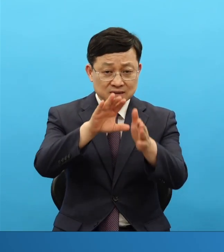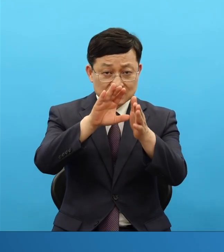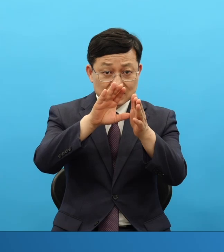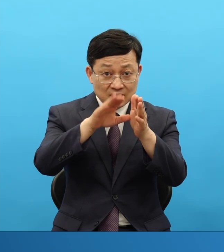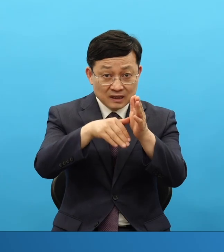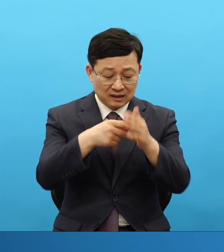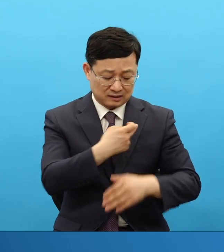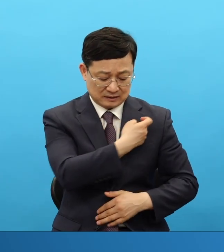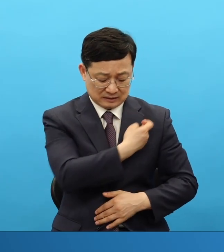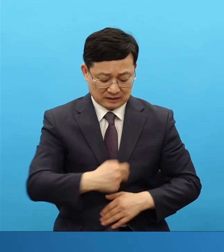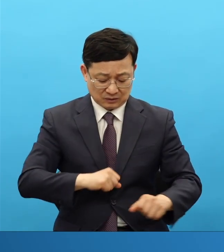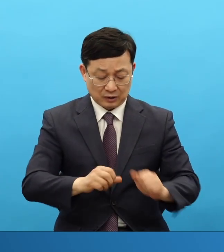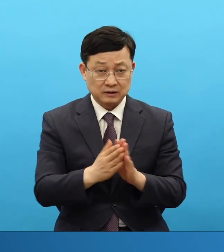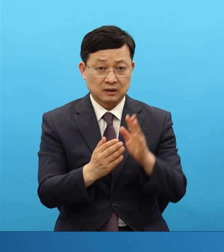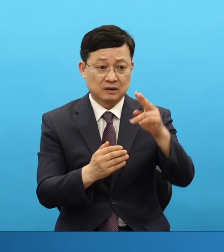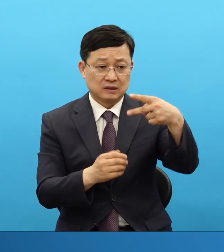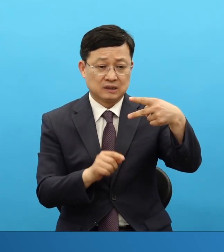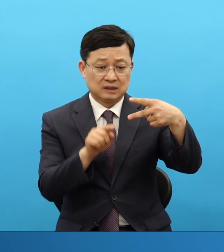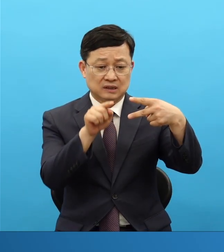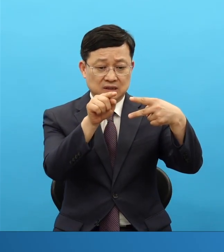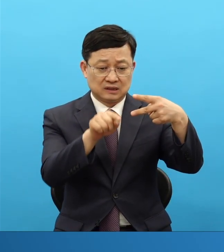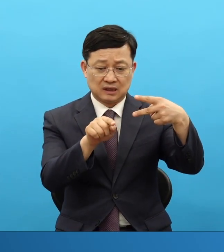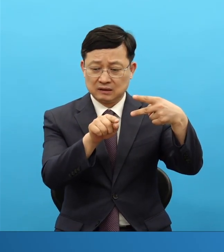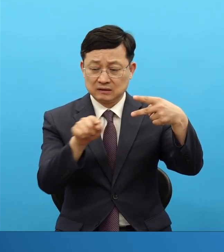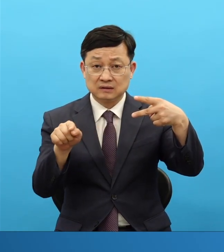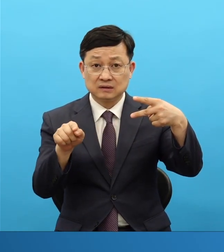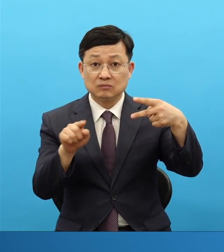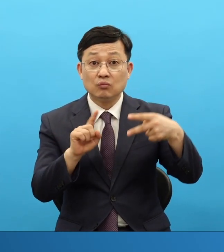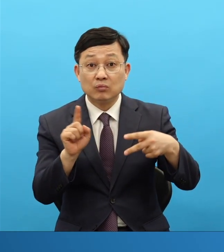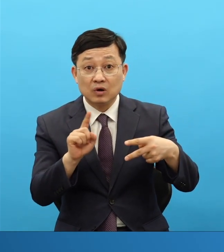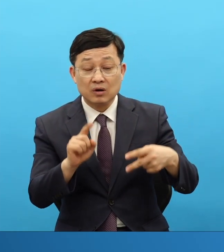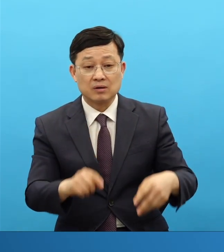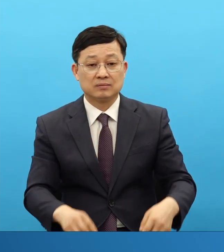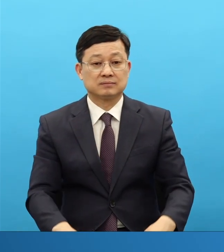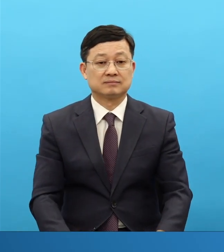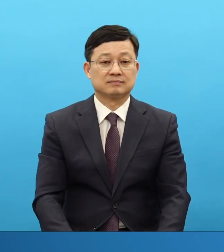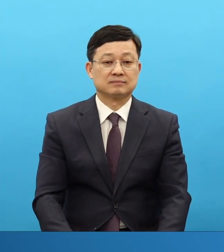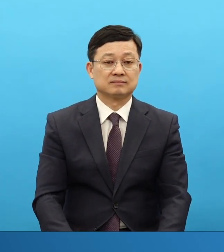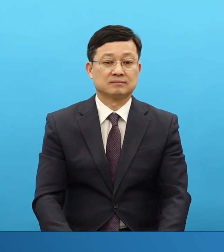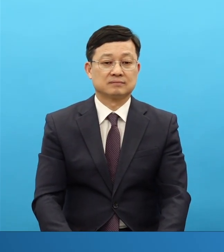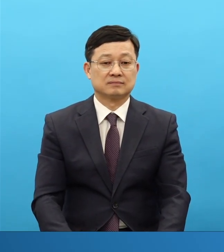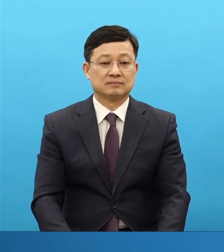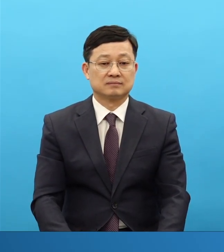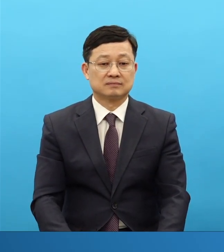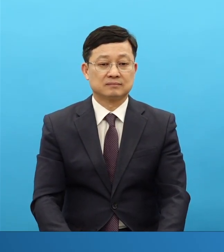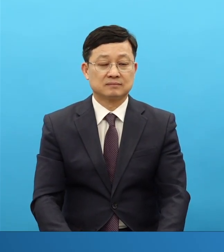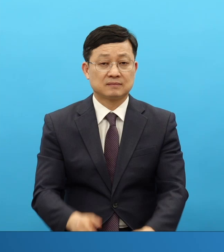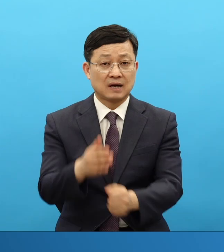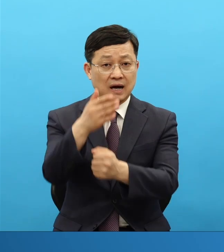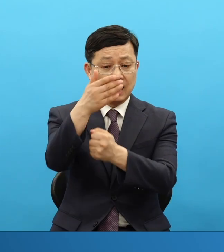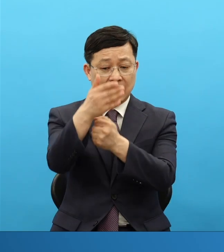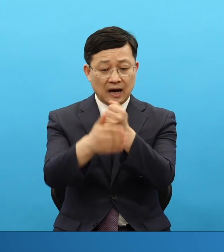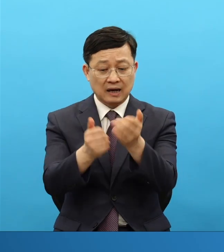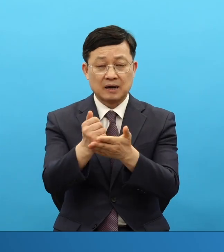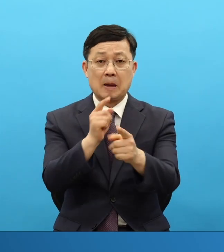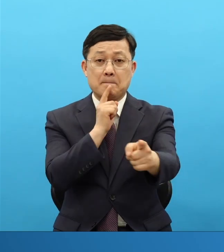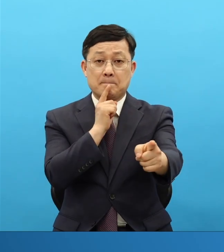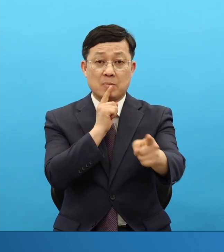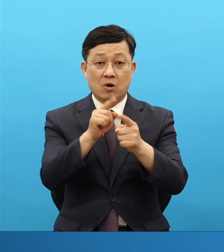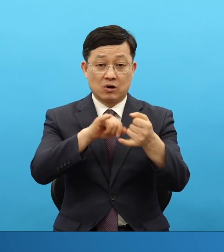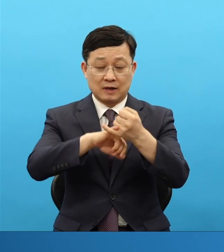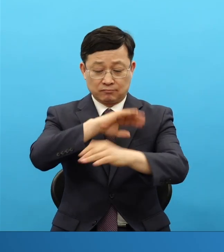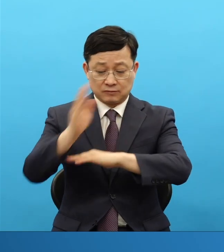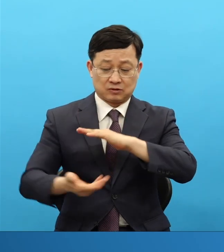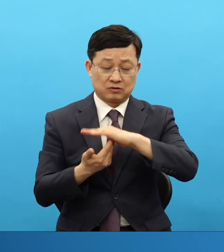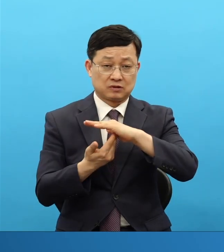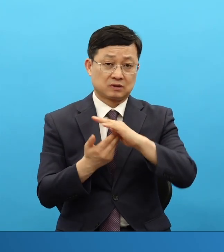사도행 2장에 뭐가 at 일어났습니까? this time in Acts chapter 2, what arose? 예, 하나님의 말씀이 성취된 That God's word was